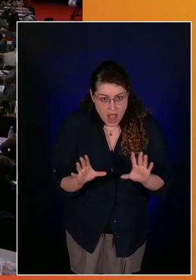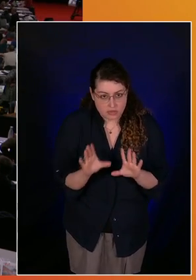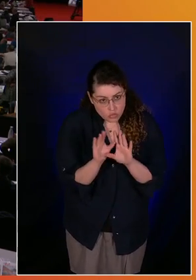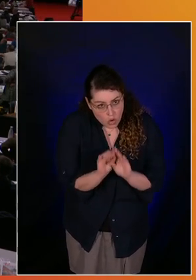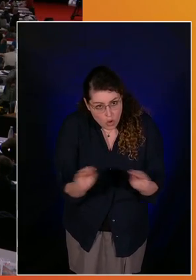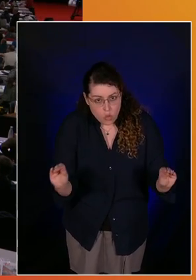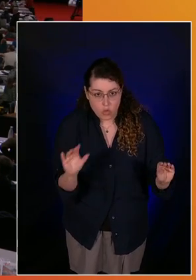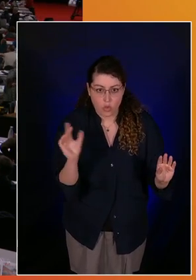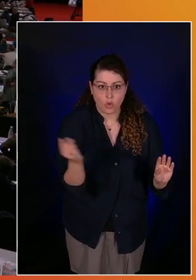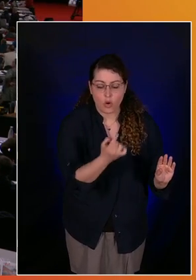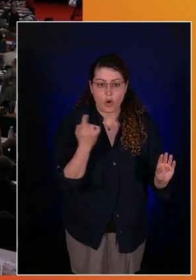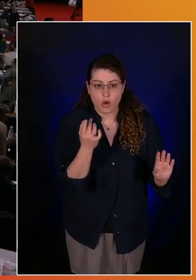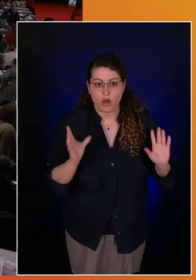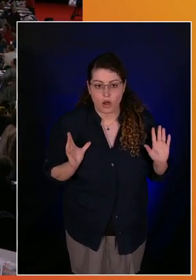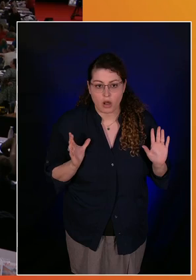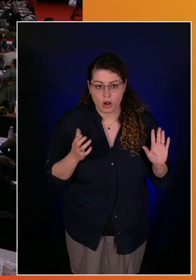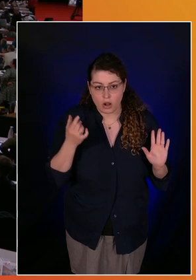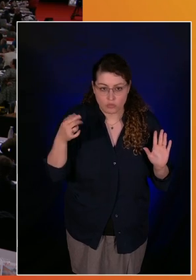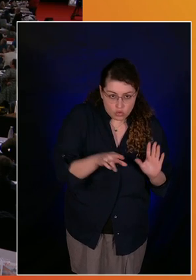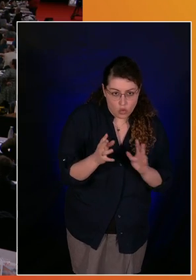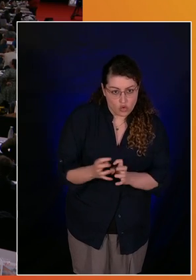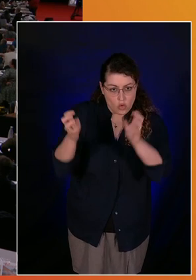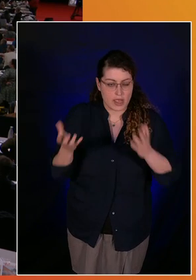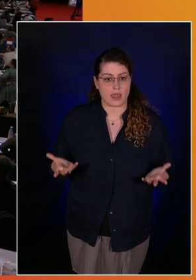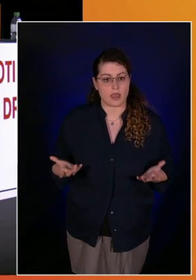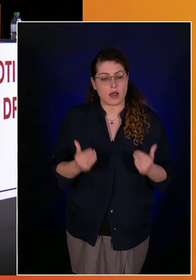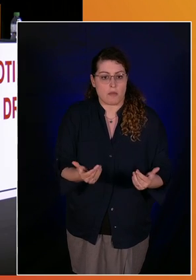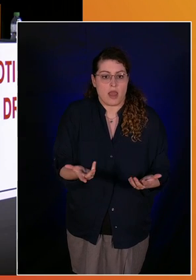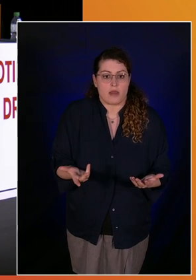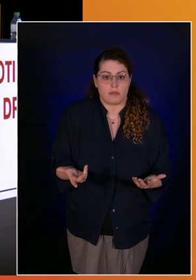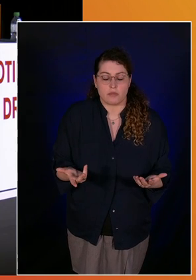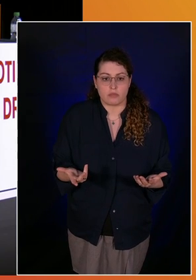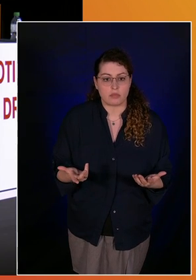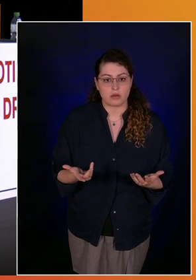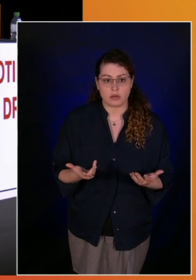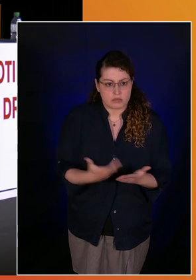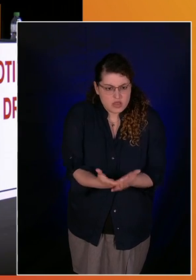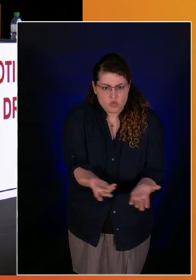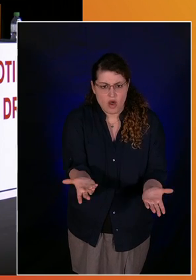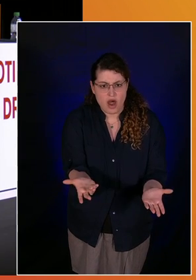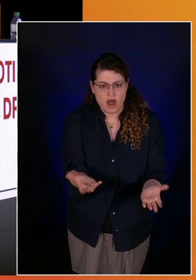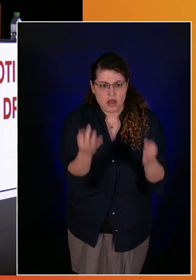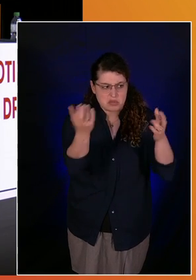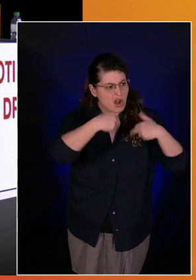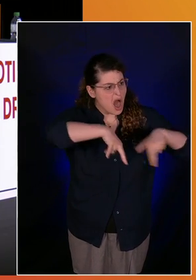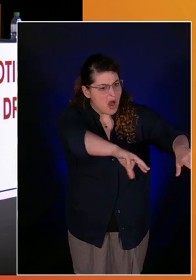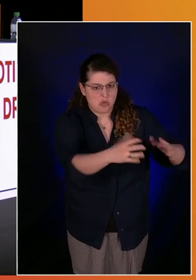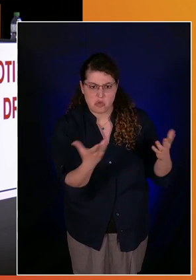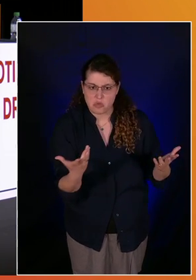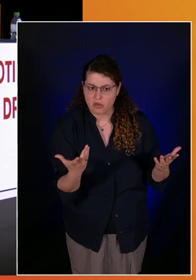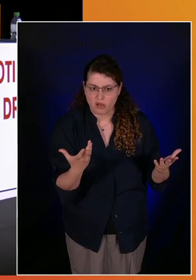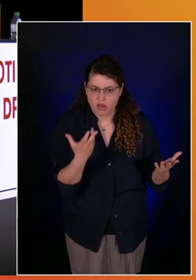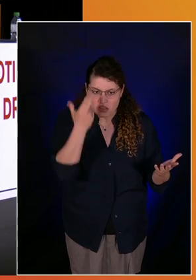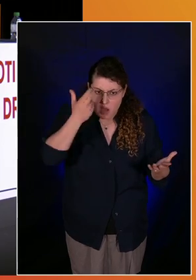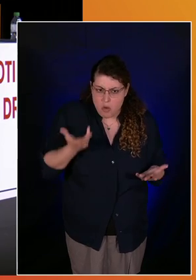sérénité nécessaire à l'exercice de notre congrès enfin bon c'est quoi ça soiré dans la rue c'est quoi ce